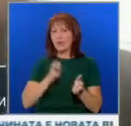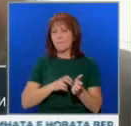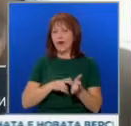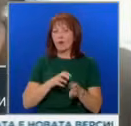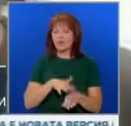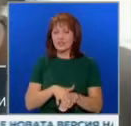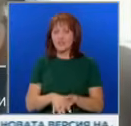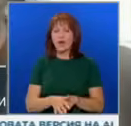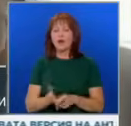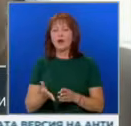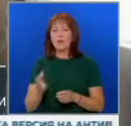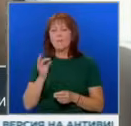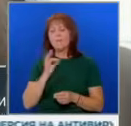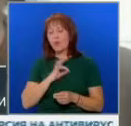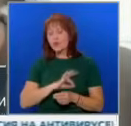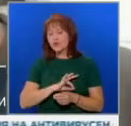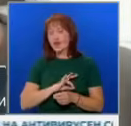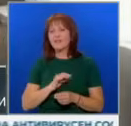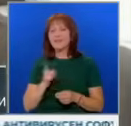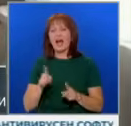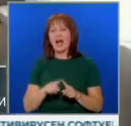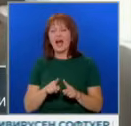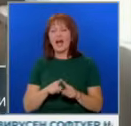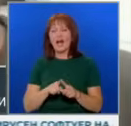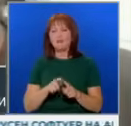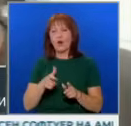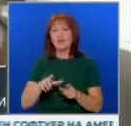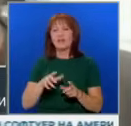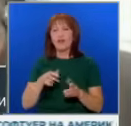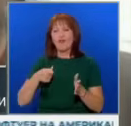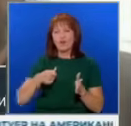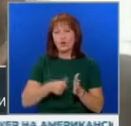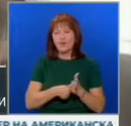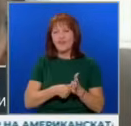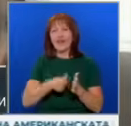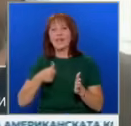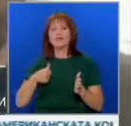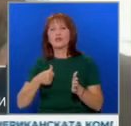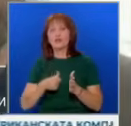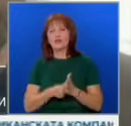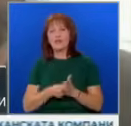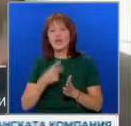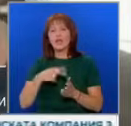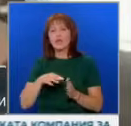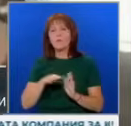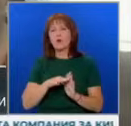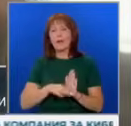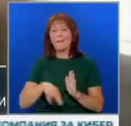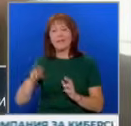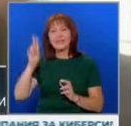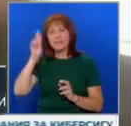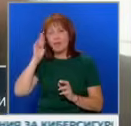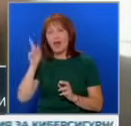системи. Получава се апдейт, компютърът се рестартира и поради грешка в изпълнението, просто не може да се